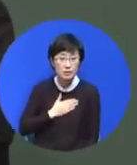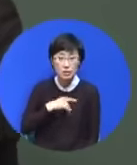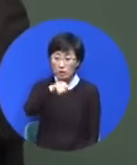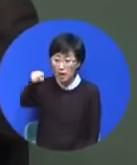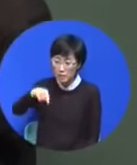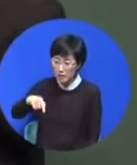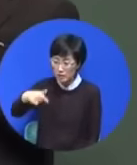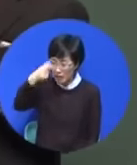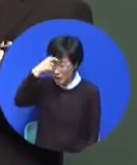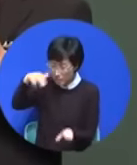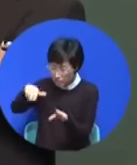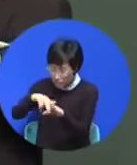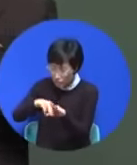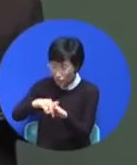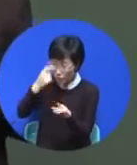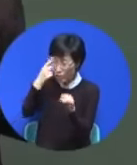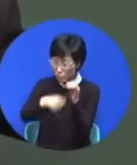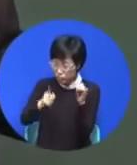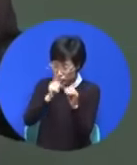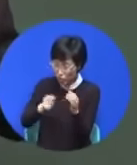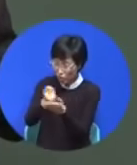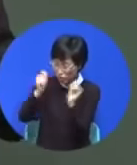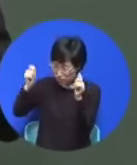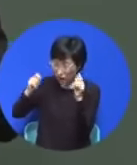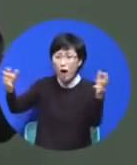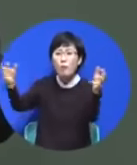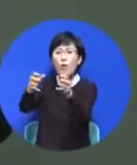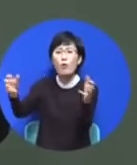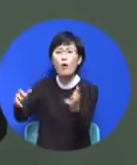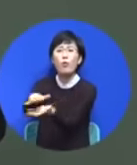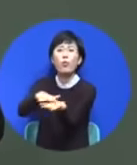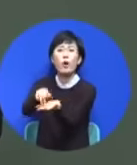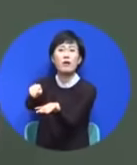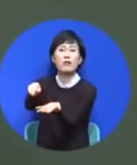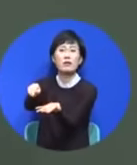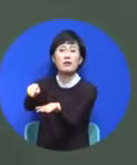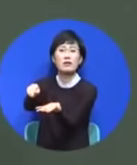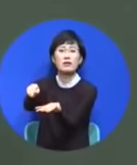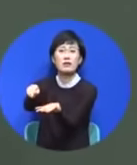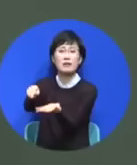다합니다 이때 하나님이 여러분을 부르신